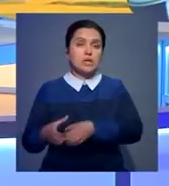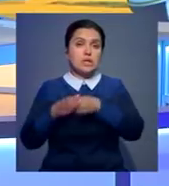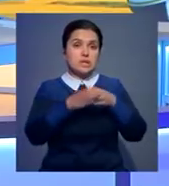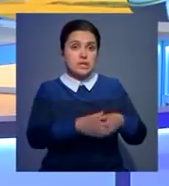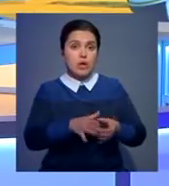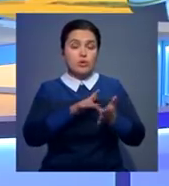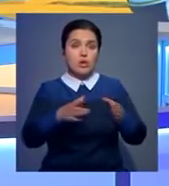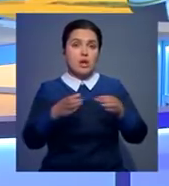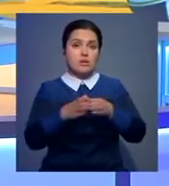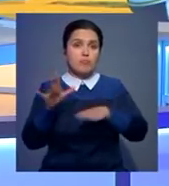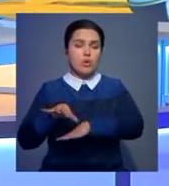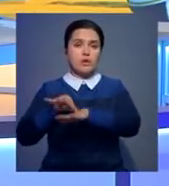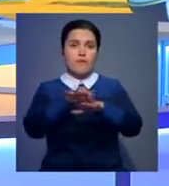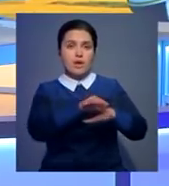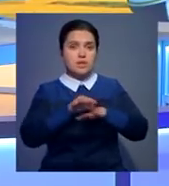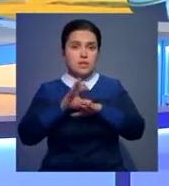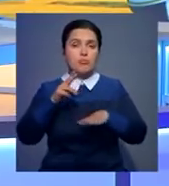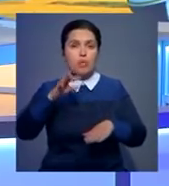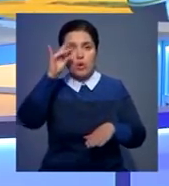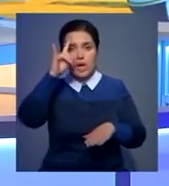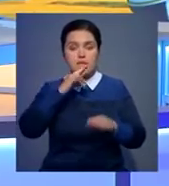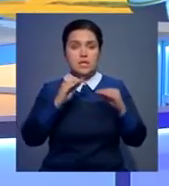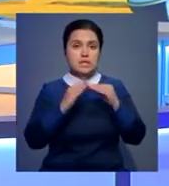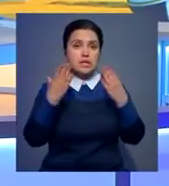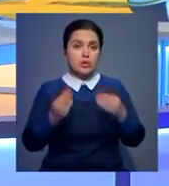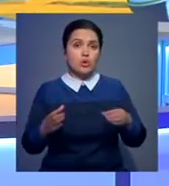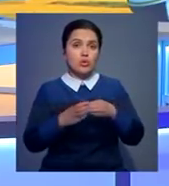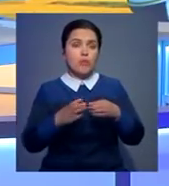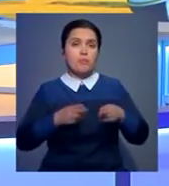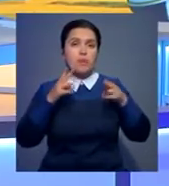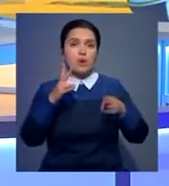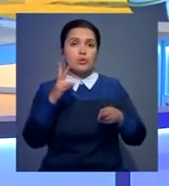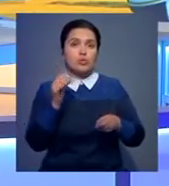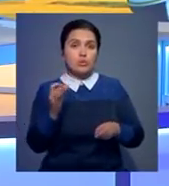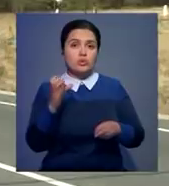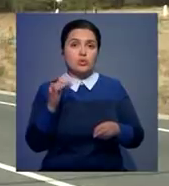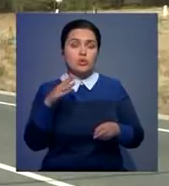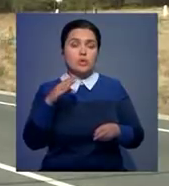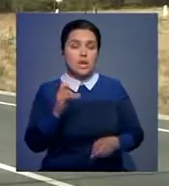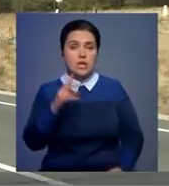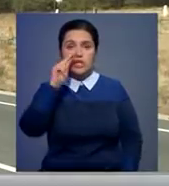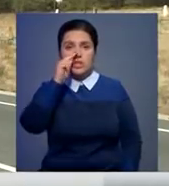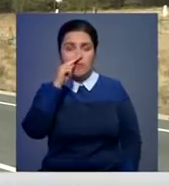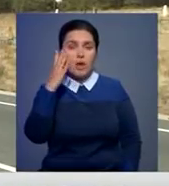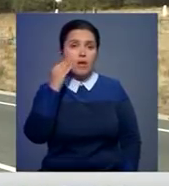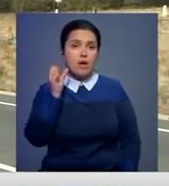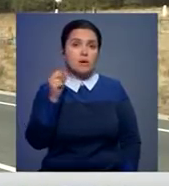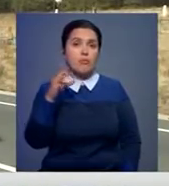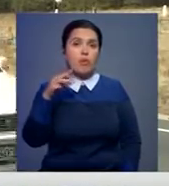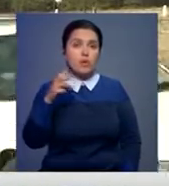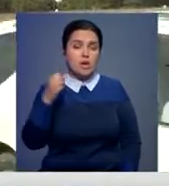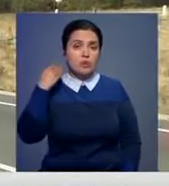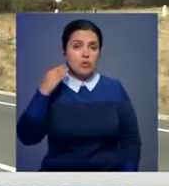будут возить по достопримечательностям Казахстана. В течение 10 дней группа посетит Нур-Султан, Шымкент, Алматы и зоны отдыха в Акмолинской,